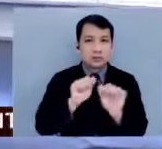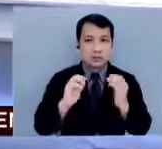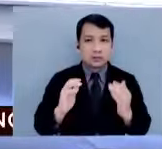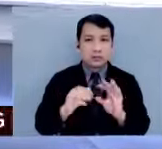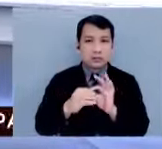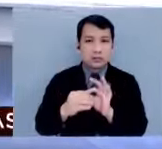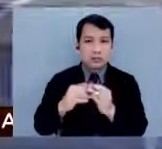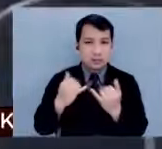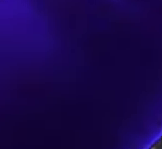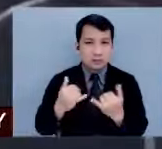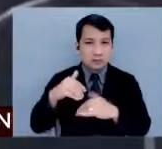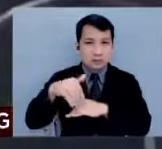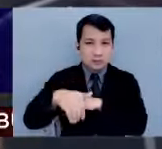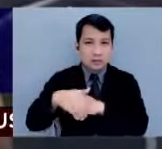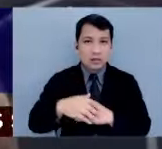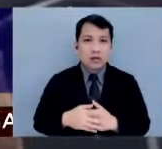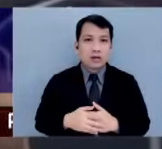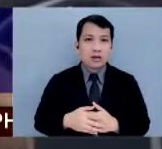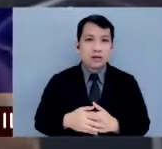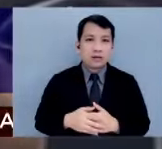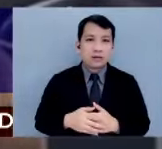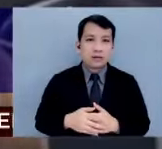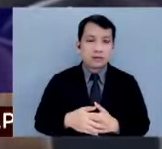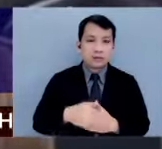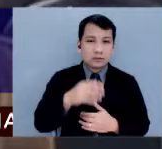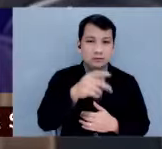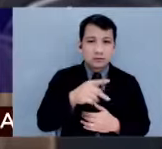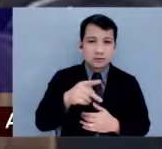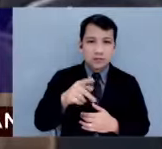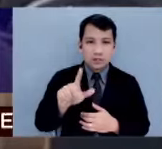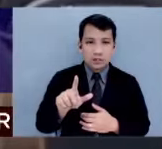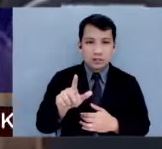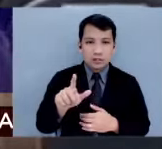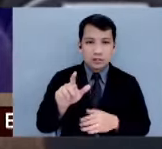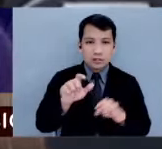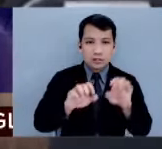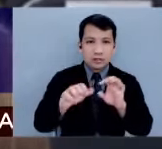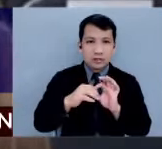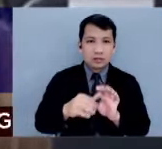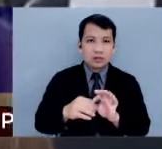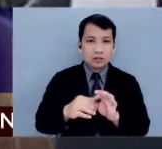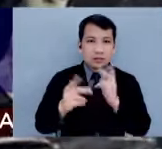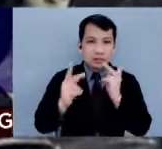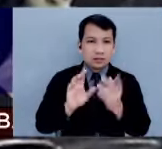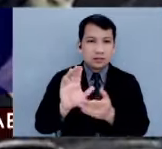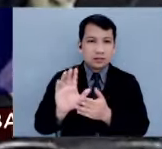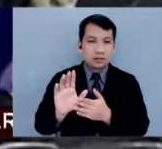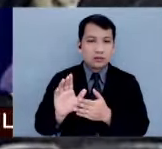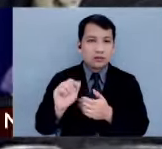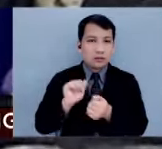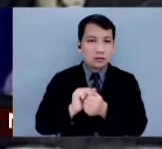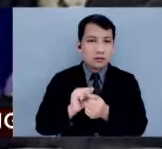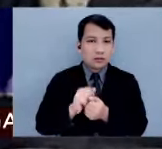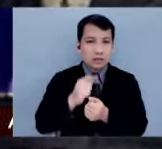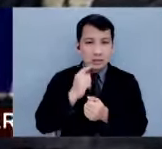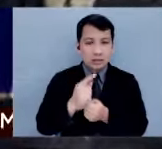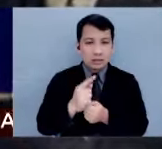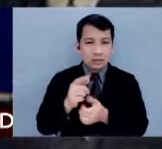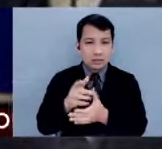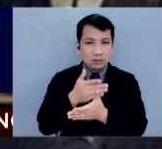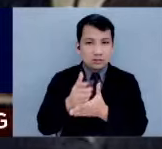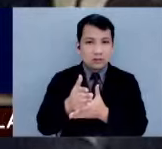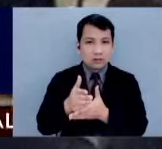gabi. Ilang taga PPL Entertainment ang bumisita sa burol ng aktres. Kabilang sa naghandog ng kanta si